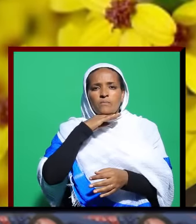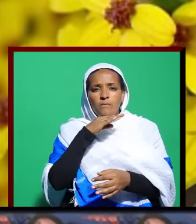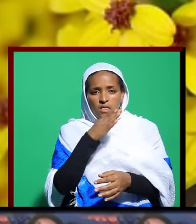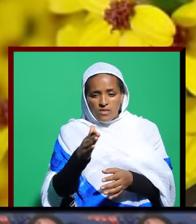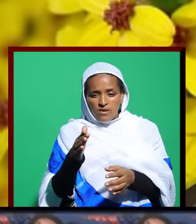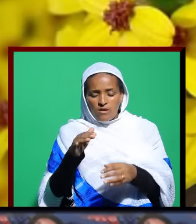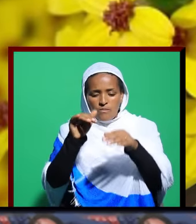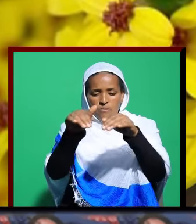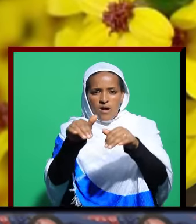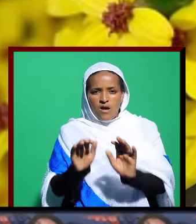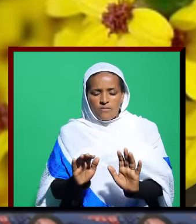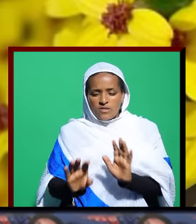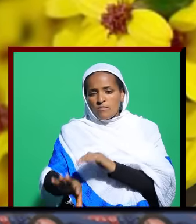ባትጠግብ